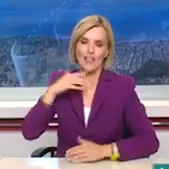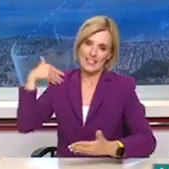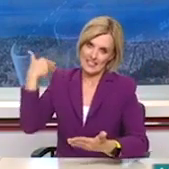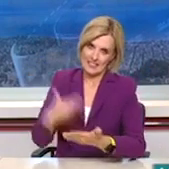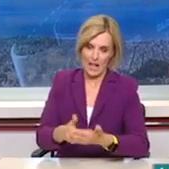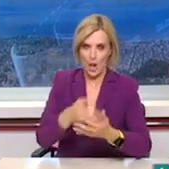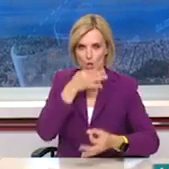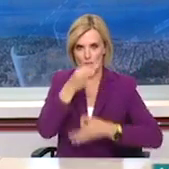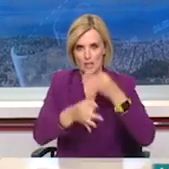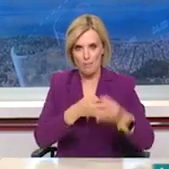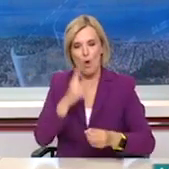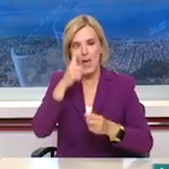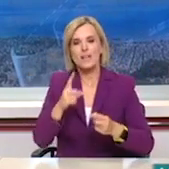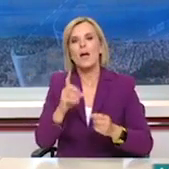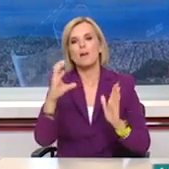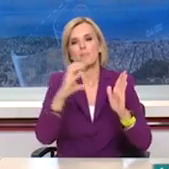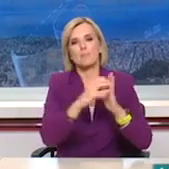ενημέρωση με ένα απόσπασμα από τον Οδυσσέα Ελίτη.